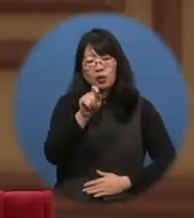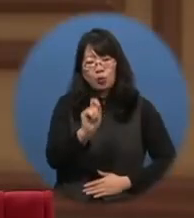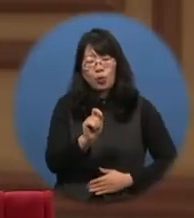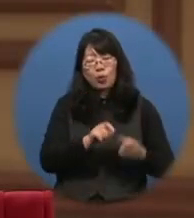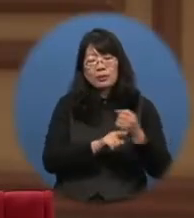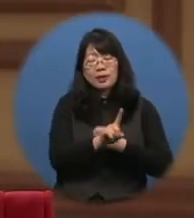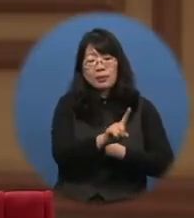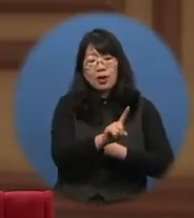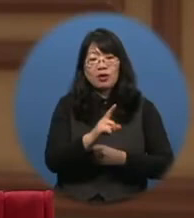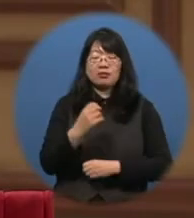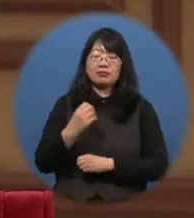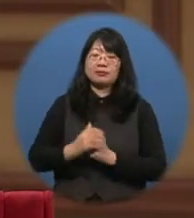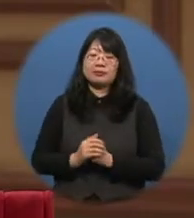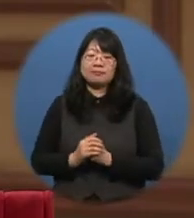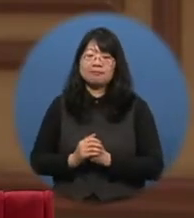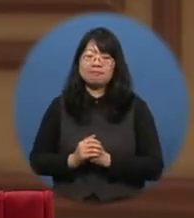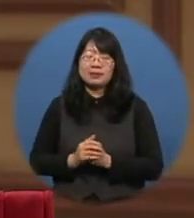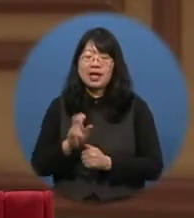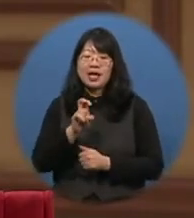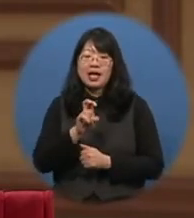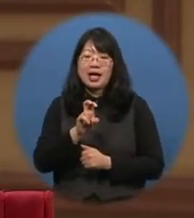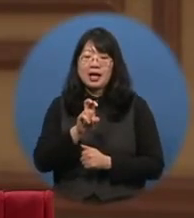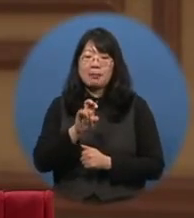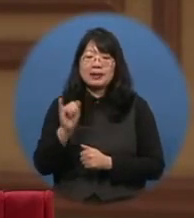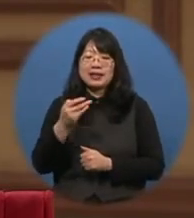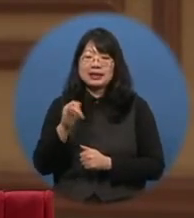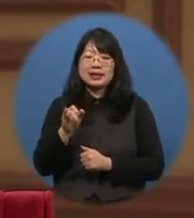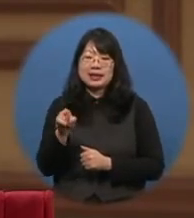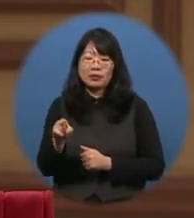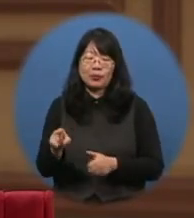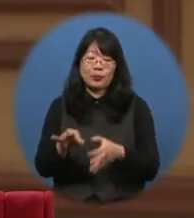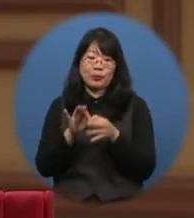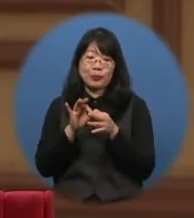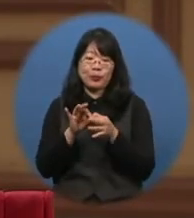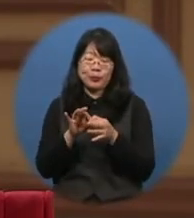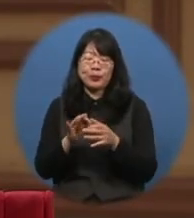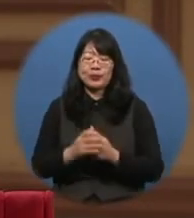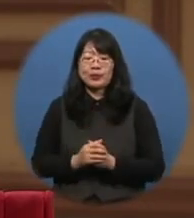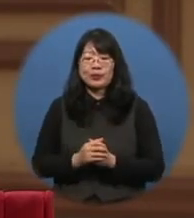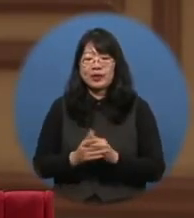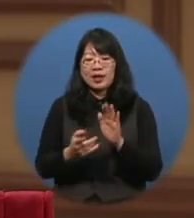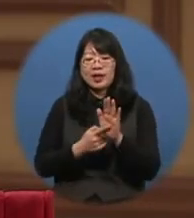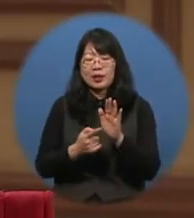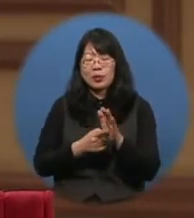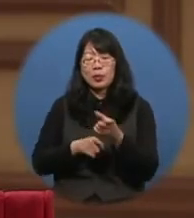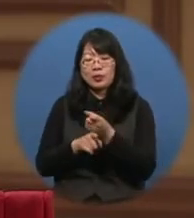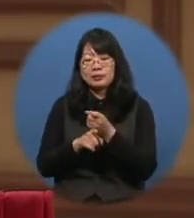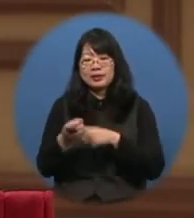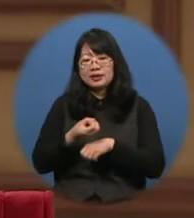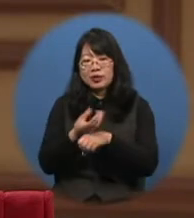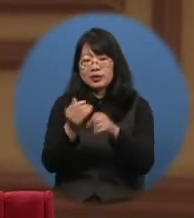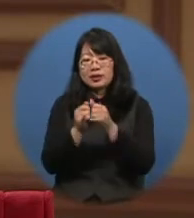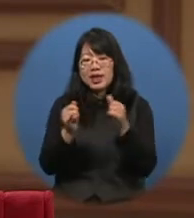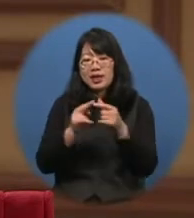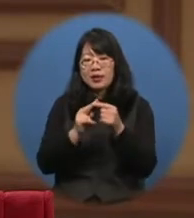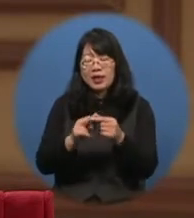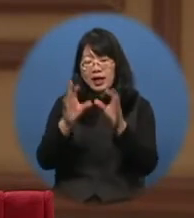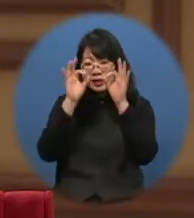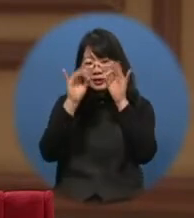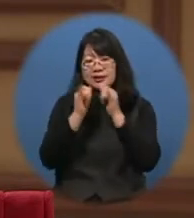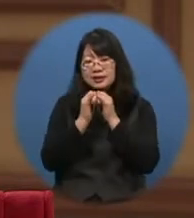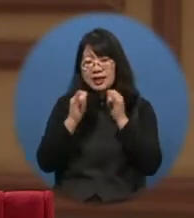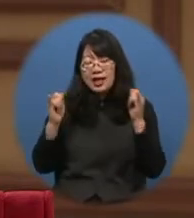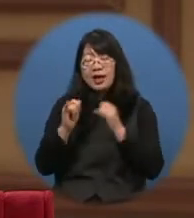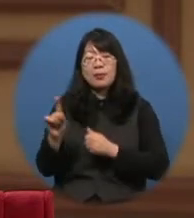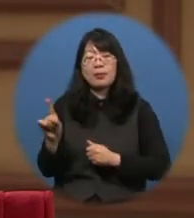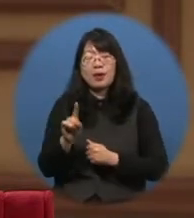이제 기존의 정의는 매스미디어를 통해서 그 광고 메시지를 내는 사람과 듣는 네. 사람, 소위